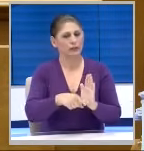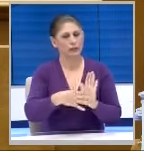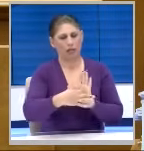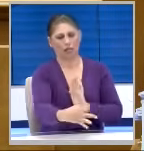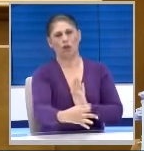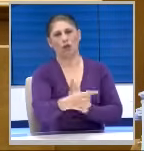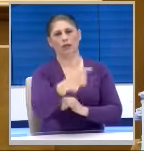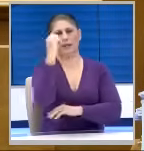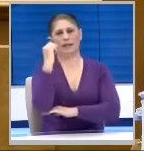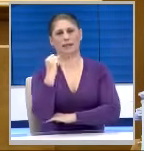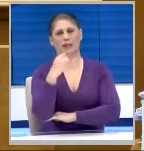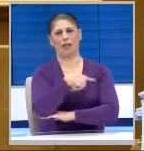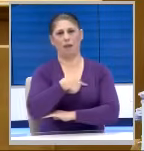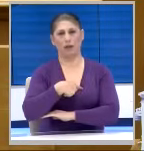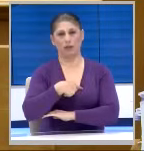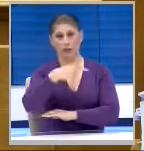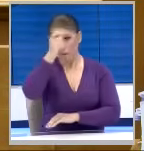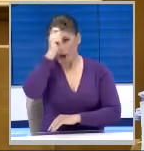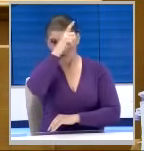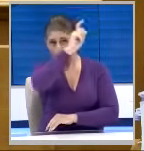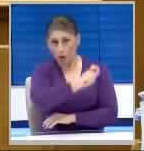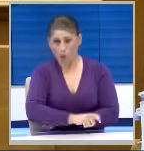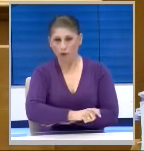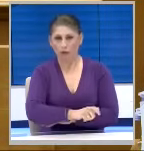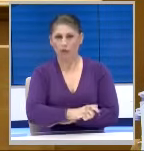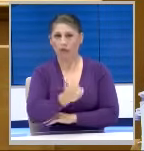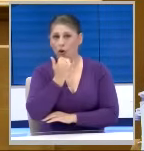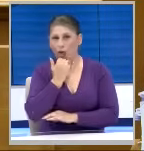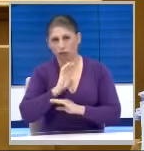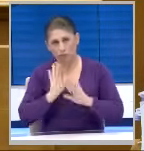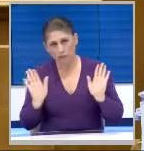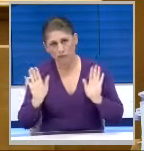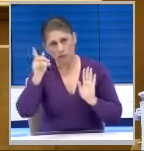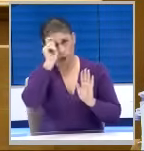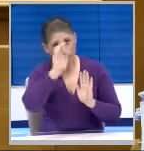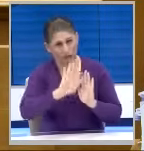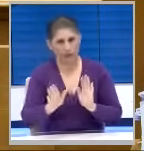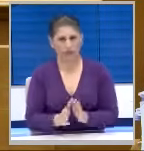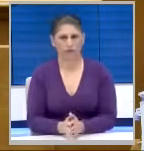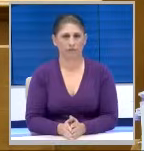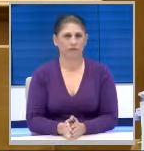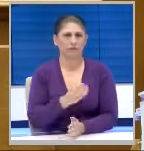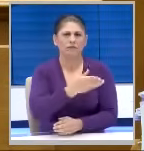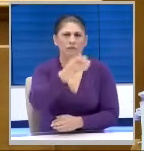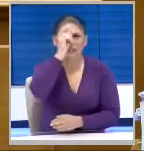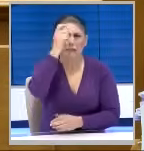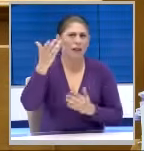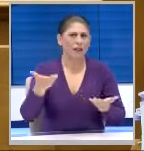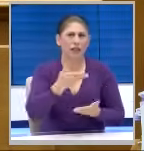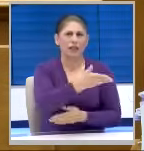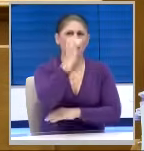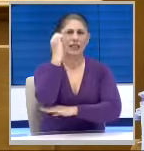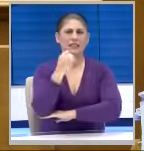θέση παραδέχθηκε μας λέτε ο σταθμάρχης το σφάλμα του ξέρετε τι παραδέχθηκε ο ο